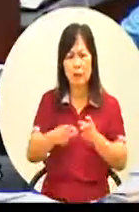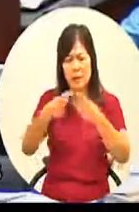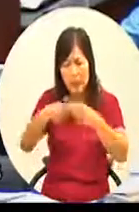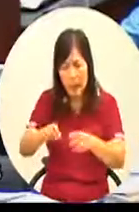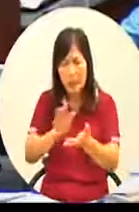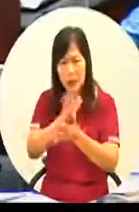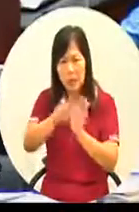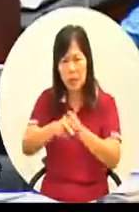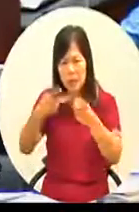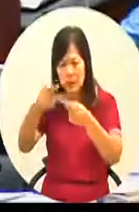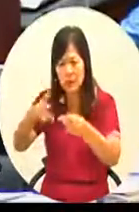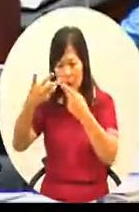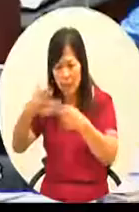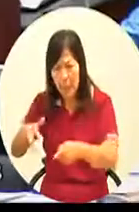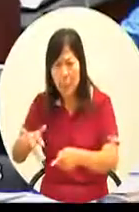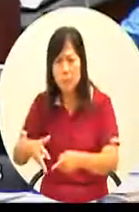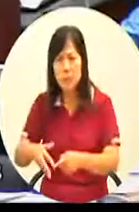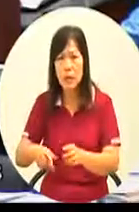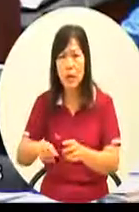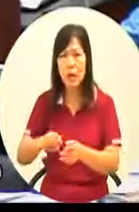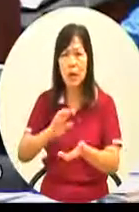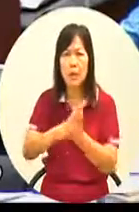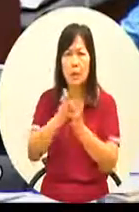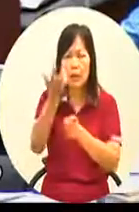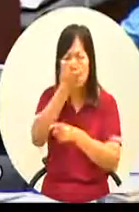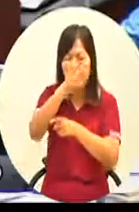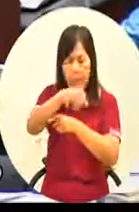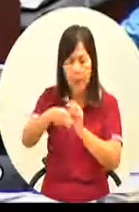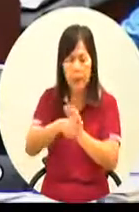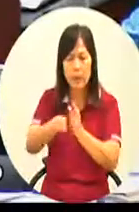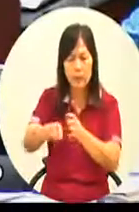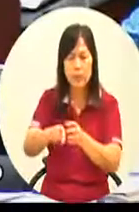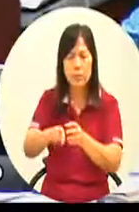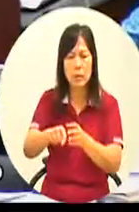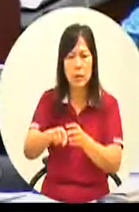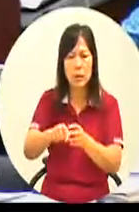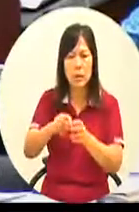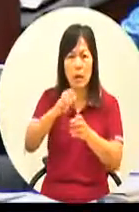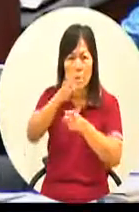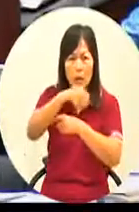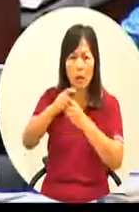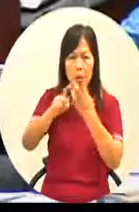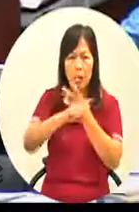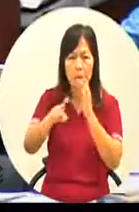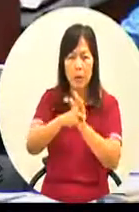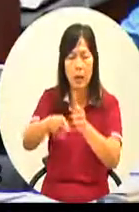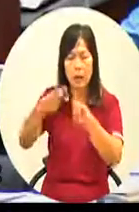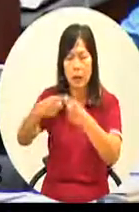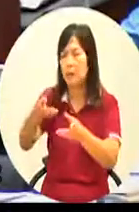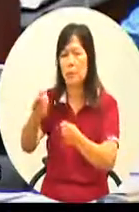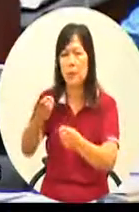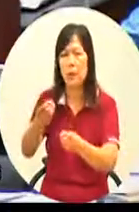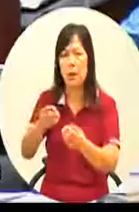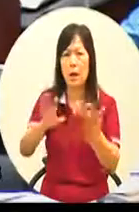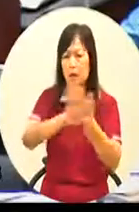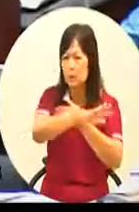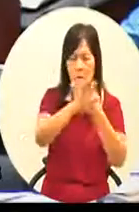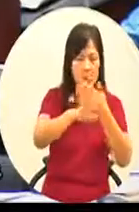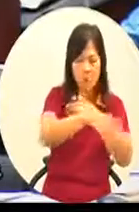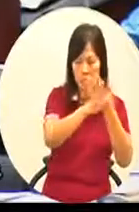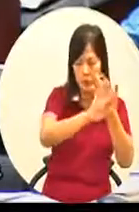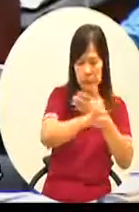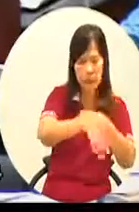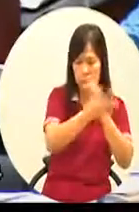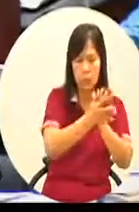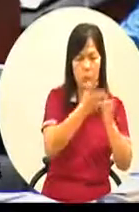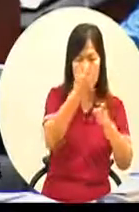拍7折8折。我米拢的储备都农业局调的，都米拢无拍折尔，村的拢拍折，但是